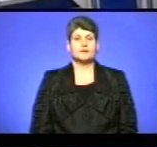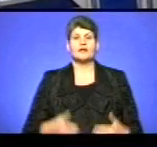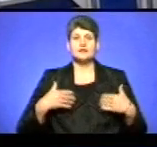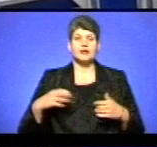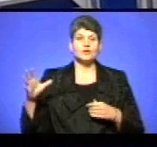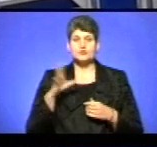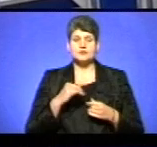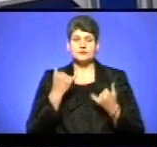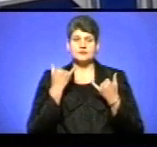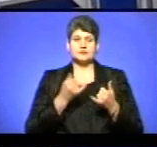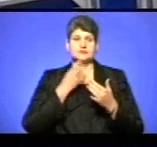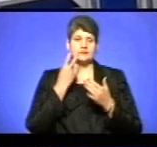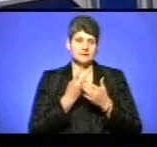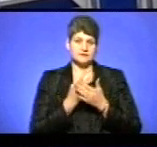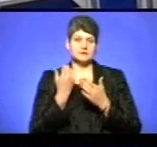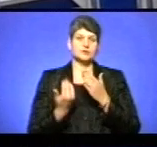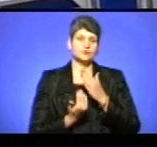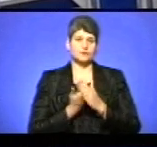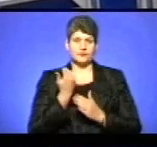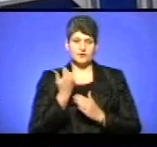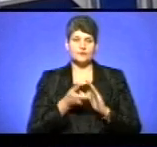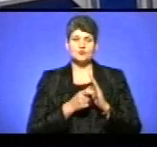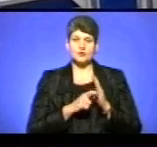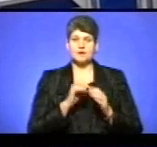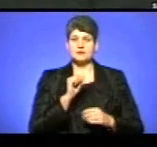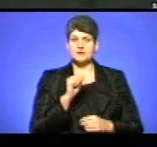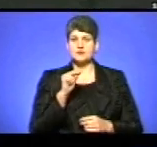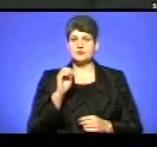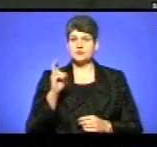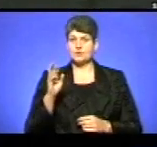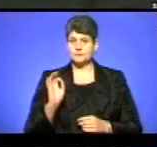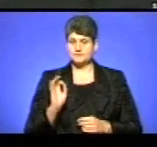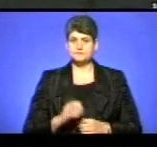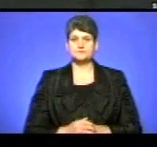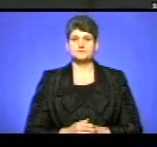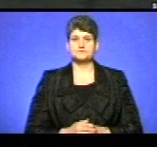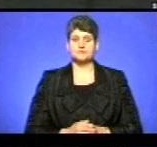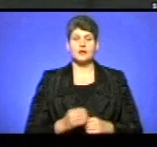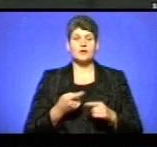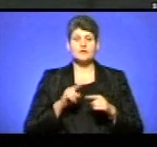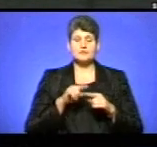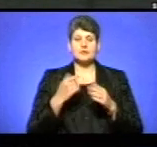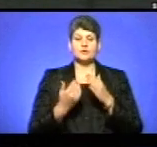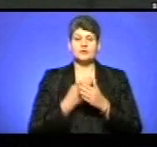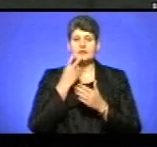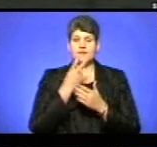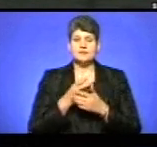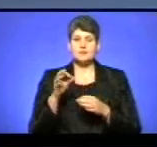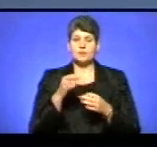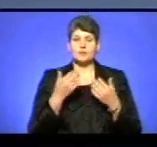Вітаю усіх, хто щойно приєднався до нас. Ви дивитесь новини у студії Анастасія Чичко. І у цьому випуску дивіться про таке.